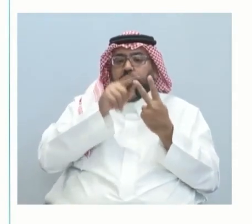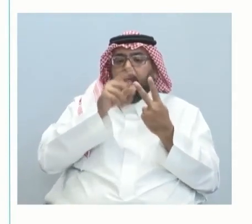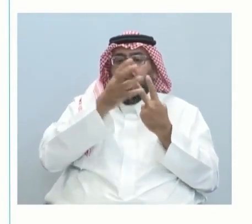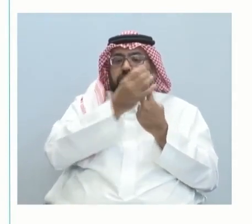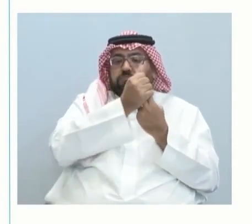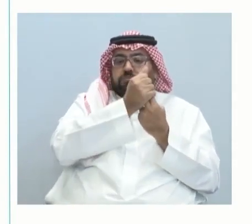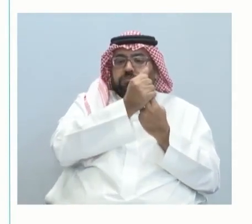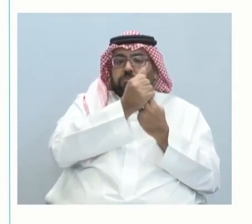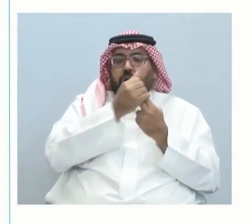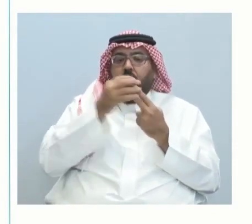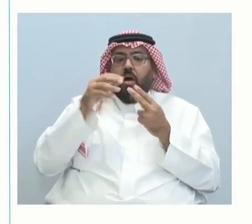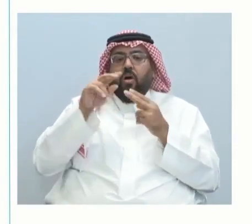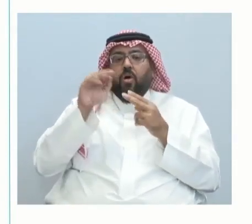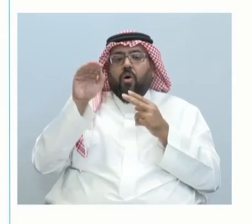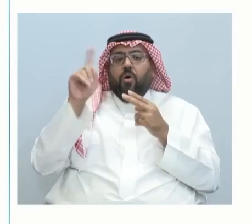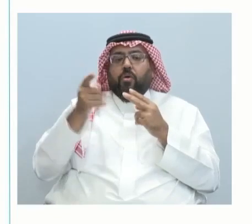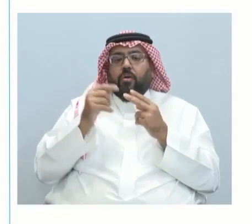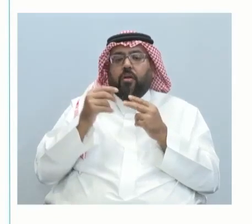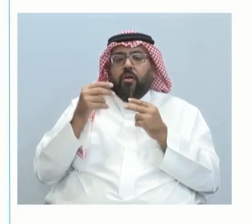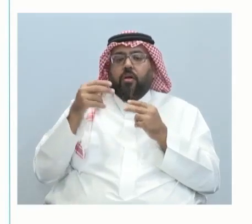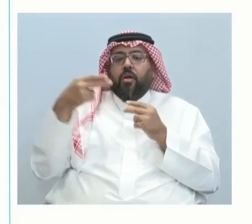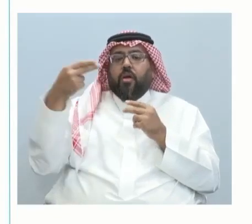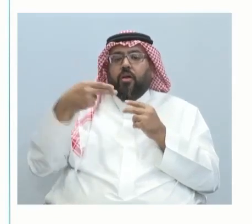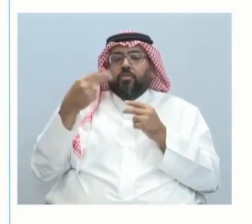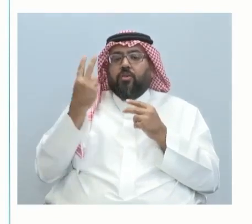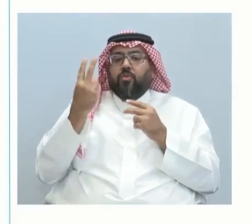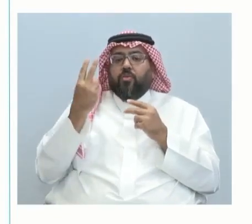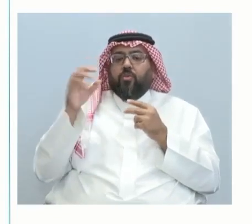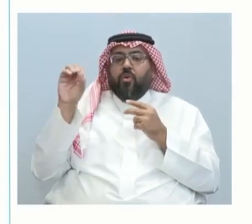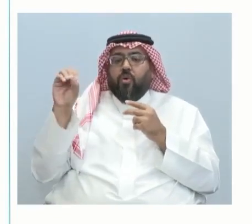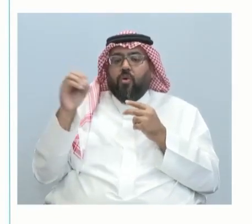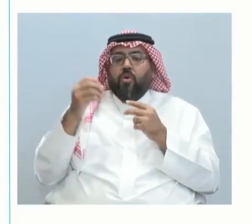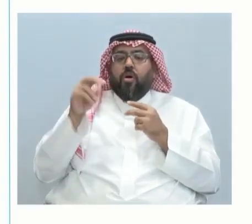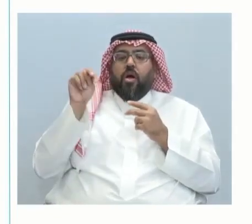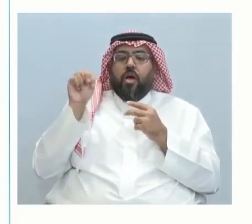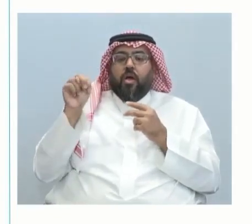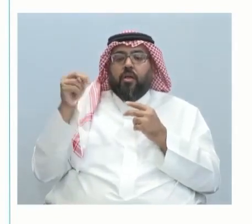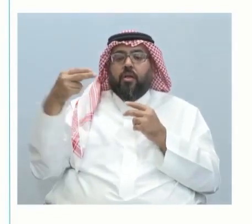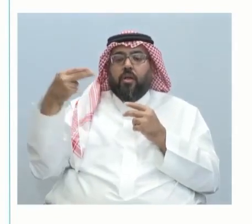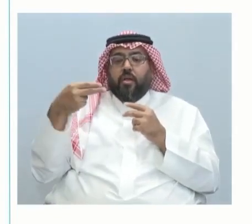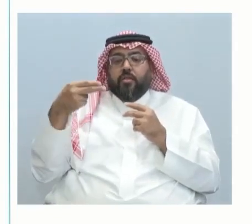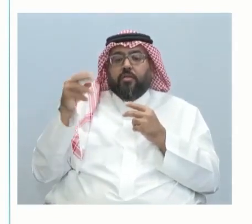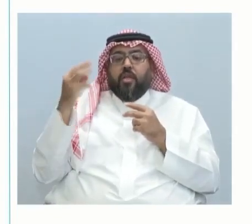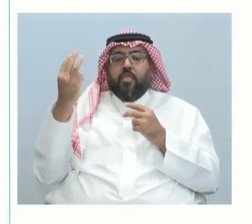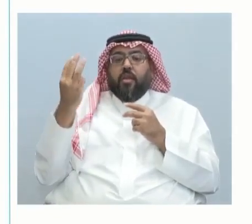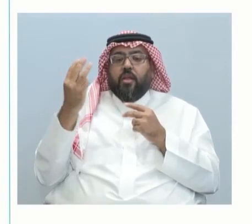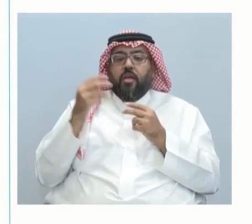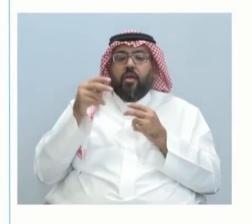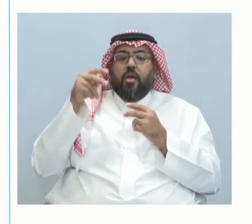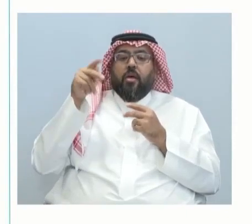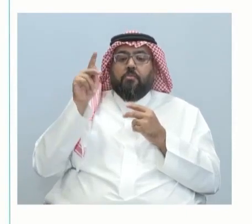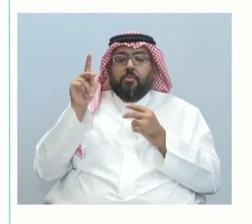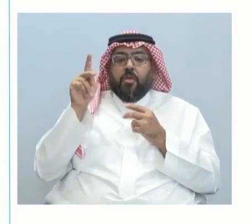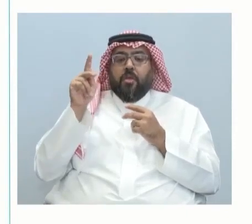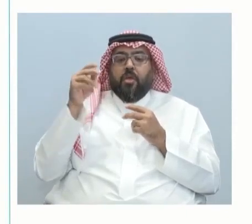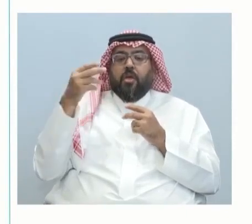الزوج الحر مثل مين اتش 3 والبي اتش 4 طبعا الكلام اللي اقوله هنا ينطبق على الان